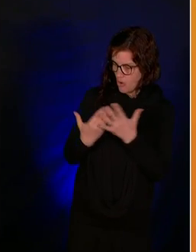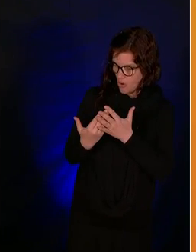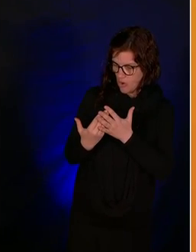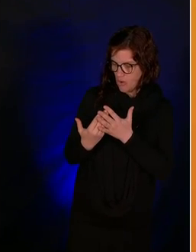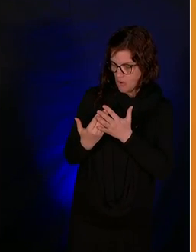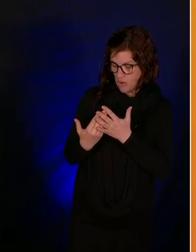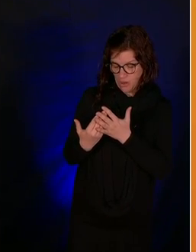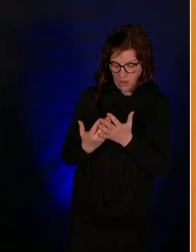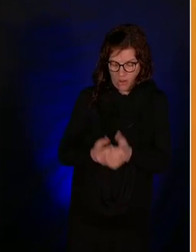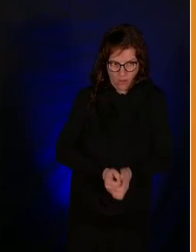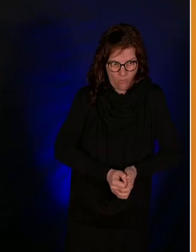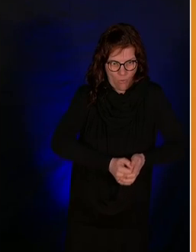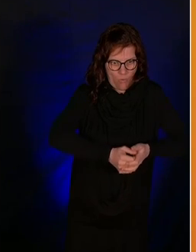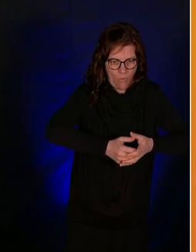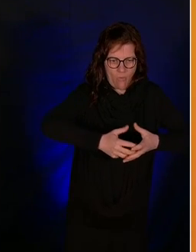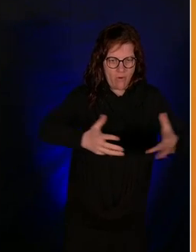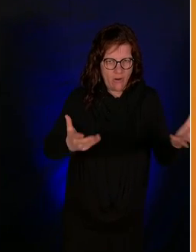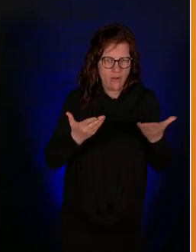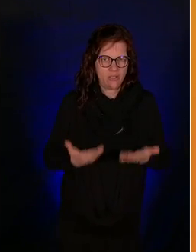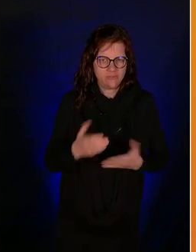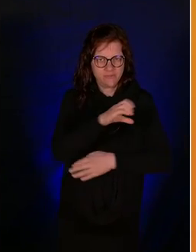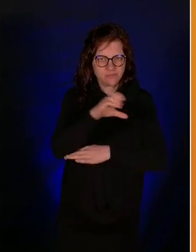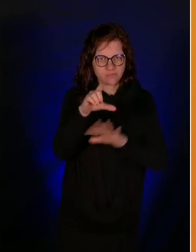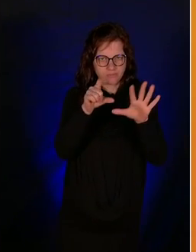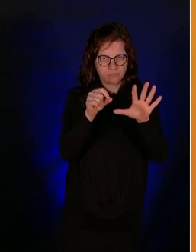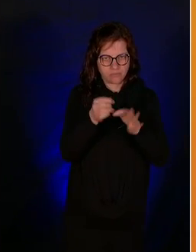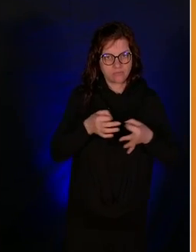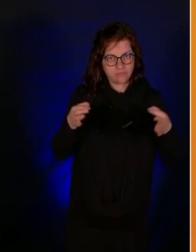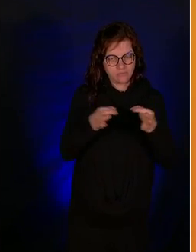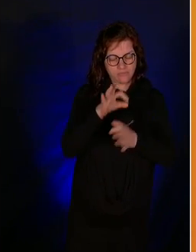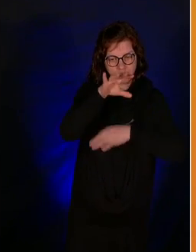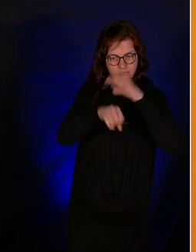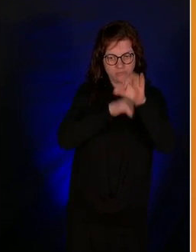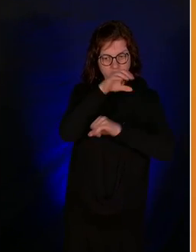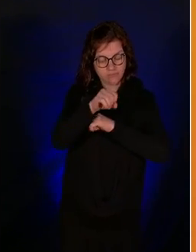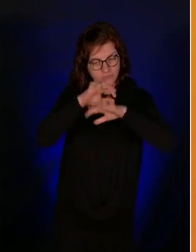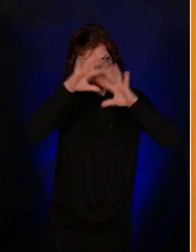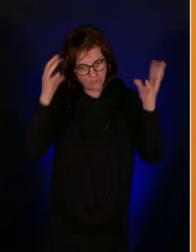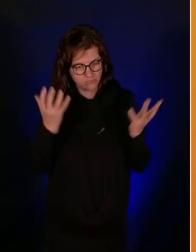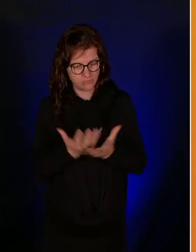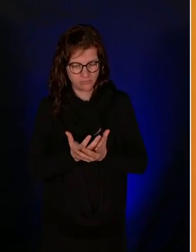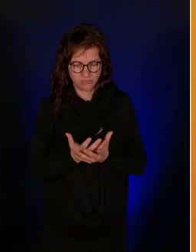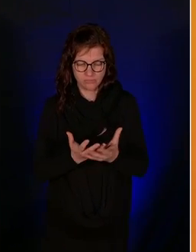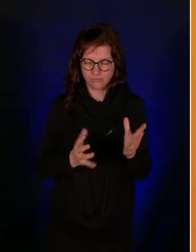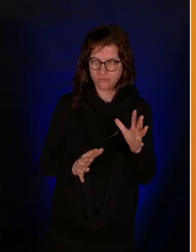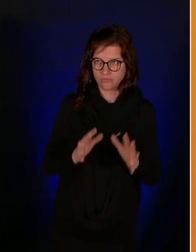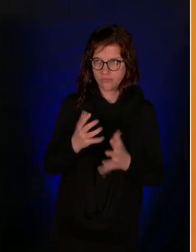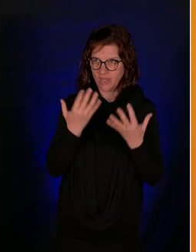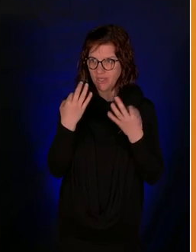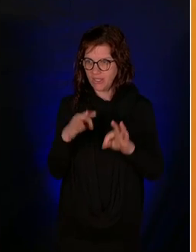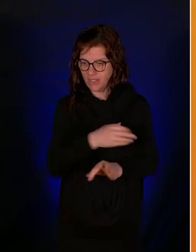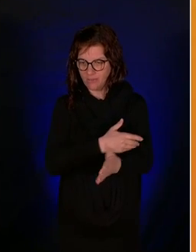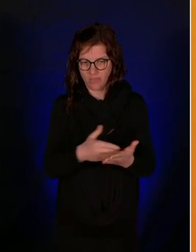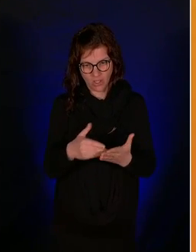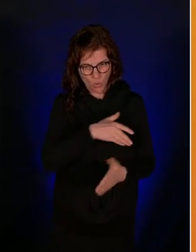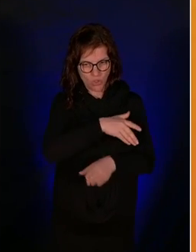depuis 10 ans explose un peu partout en France. Aujourd'hui, on a 170 salles d'escalade et ça représente 10 millions